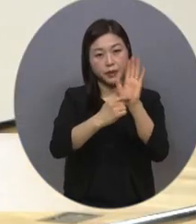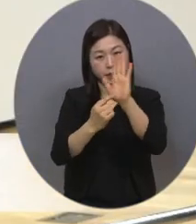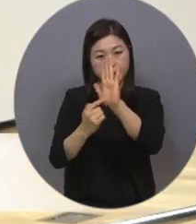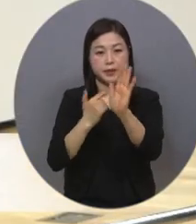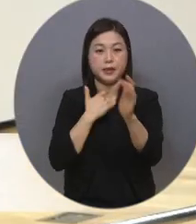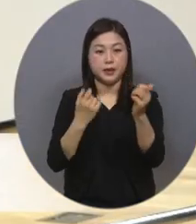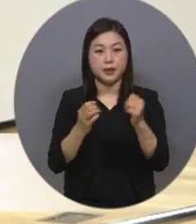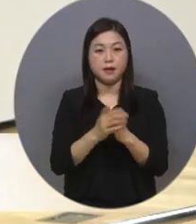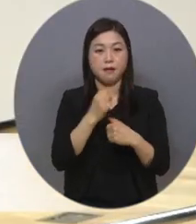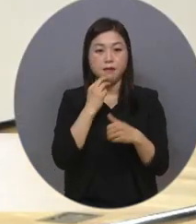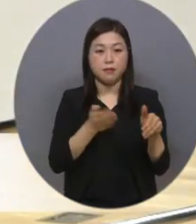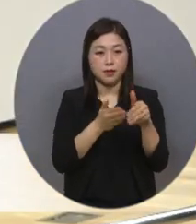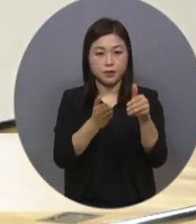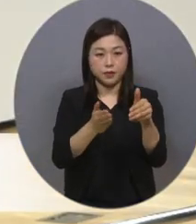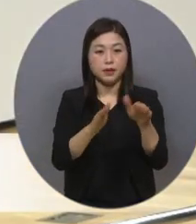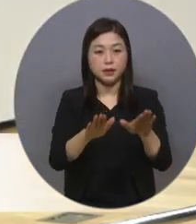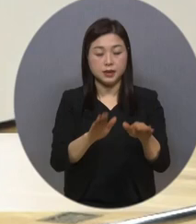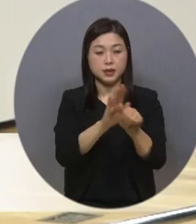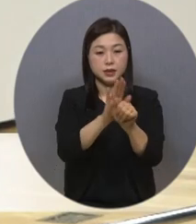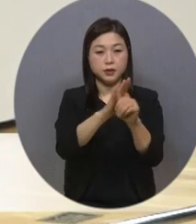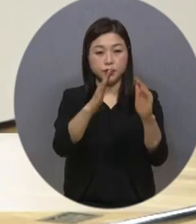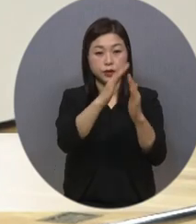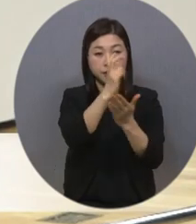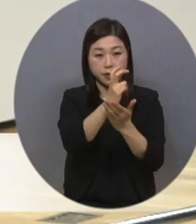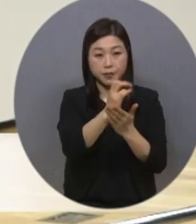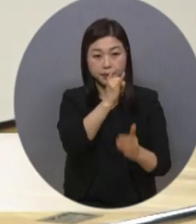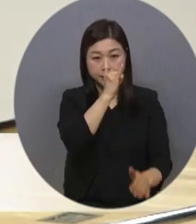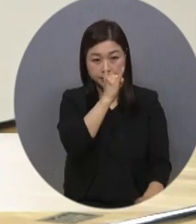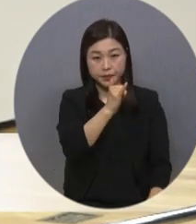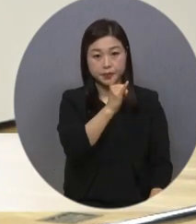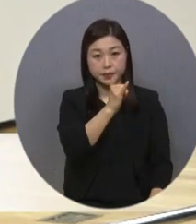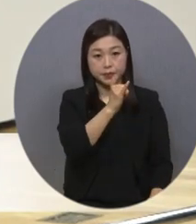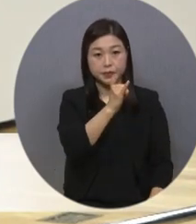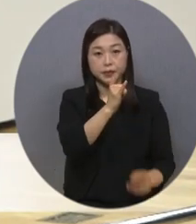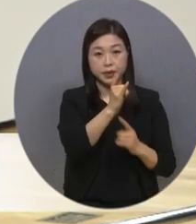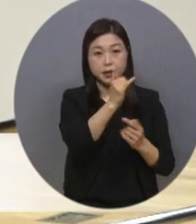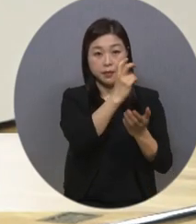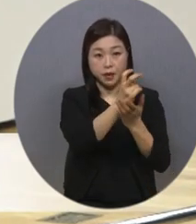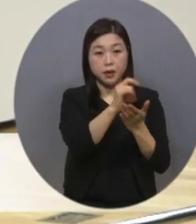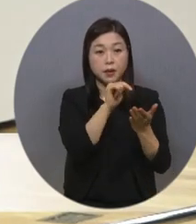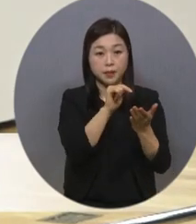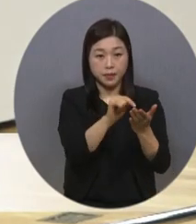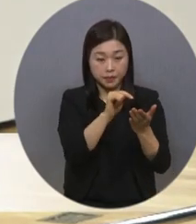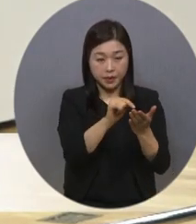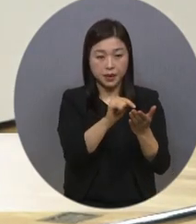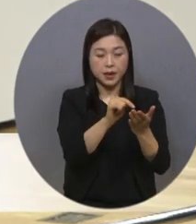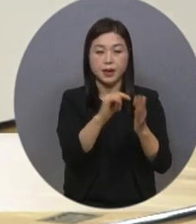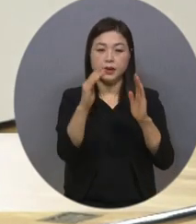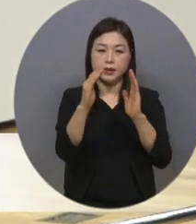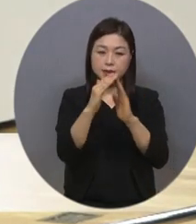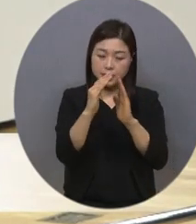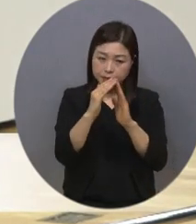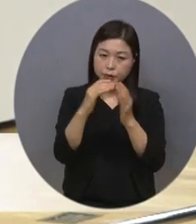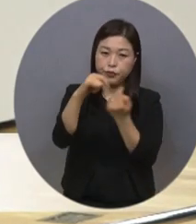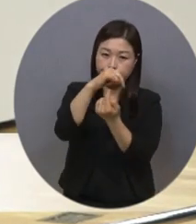경기도는 현재 지원주택 조례가 있지만 이 조례의 주거 유지를